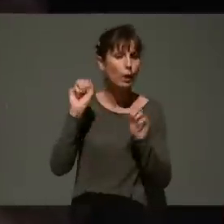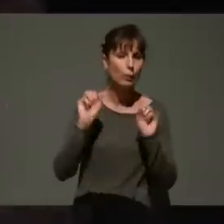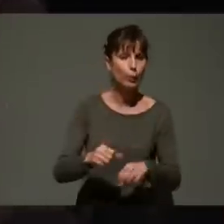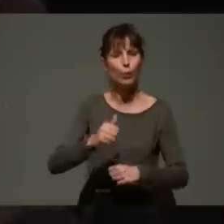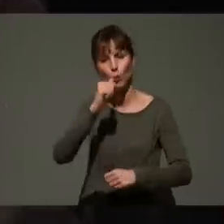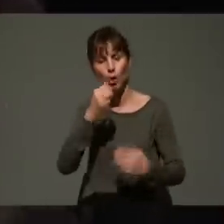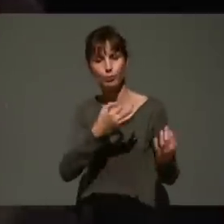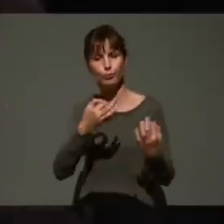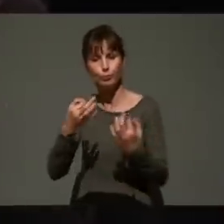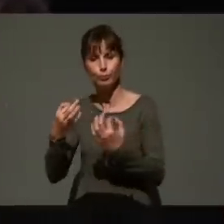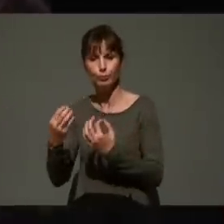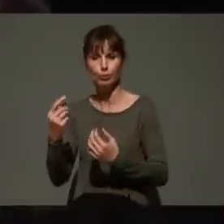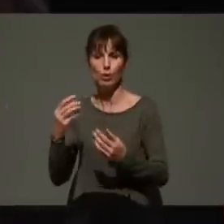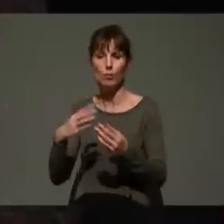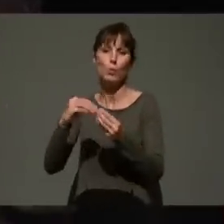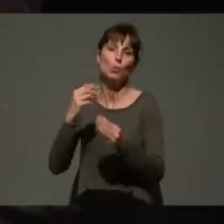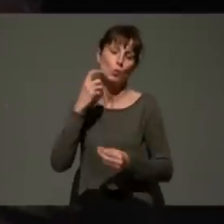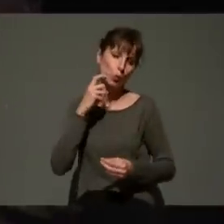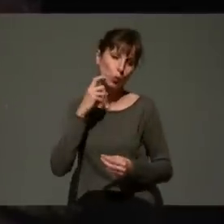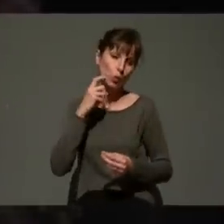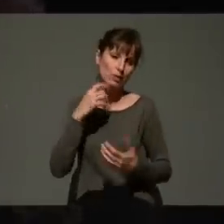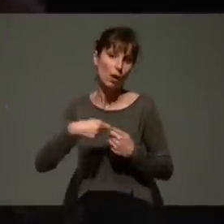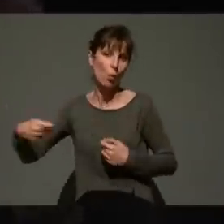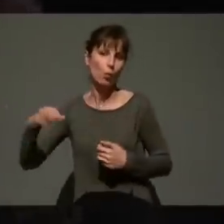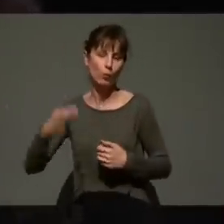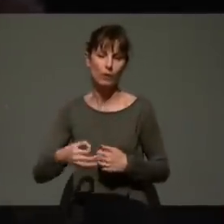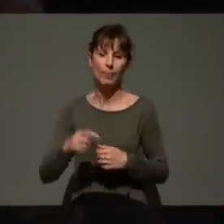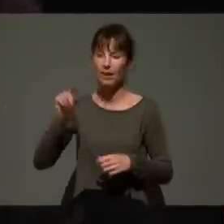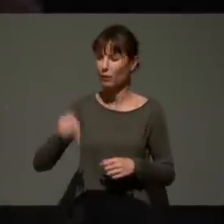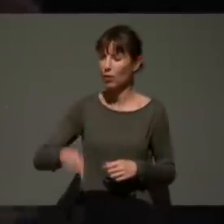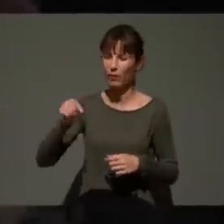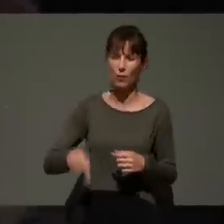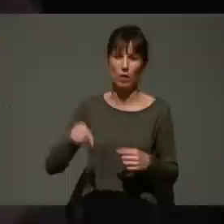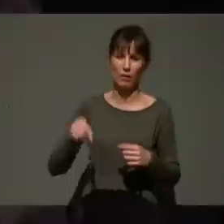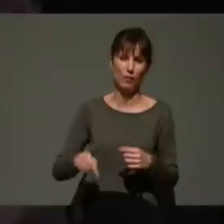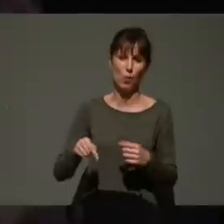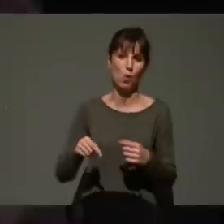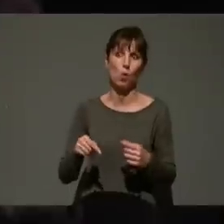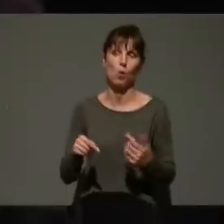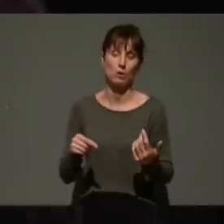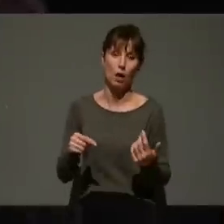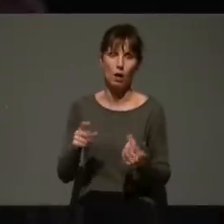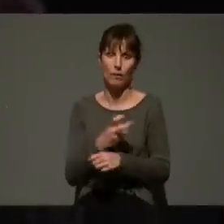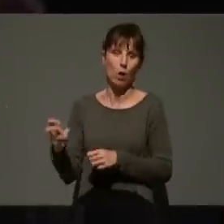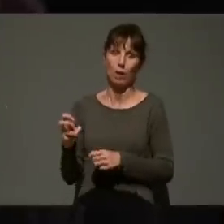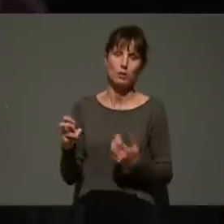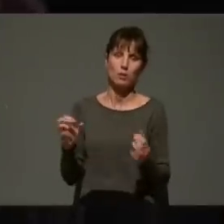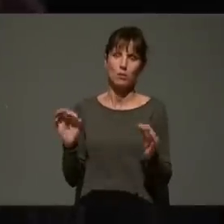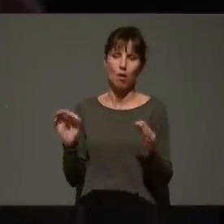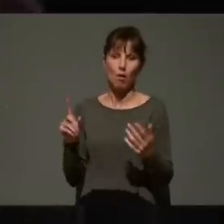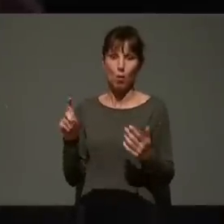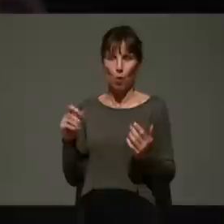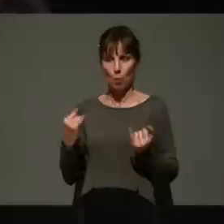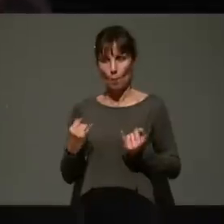voudra, pour apporter du sucre. Voilà les deux facteurs qui sont importants. Il faut absolument éviter la déshydratation, parce que là, on sait que la